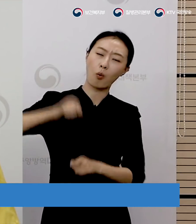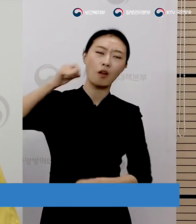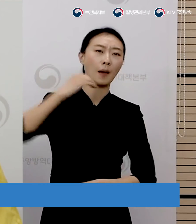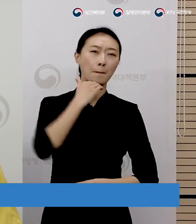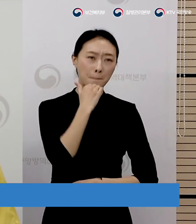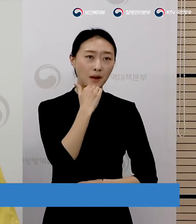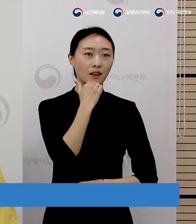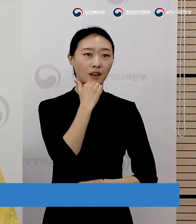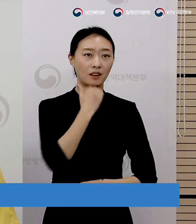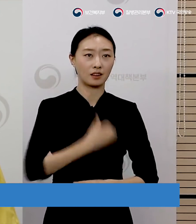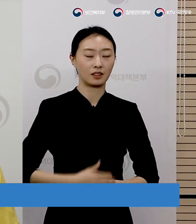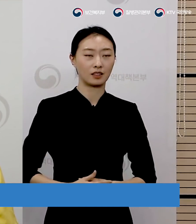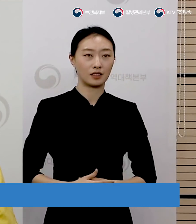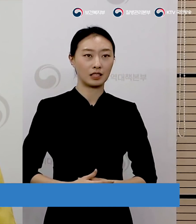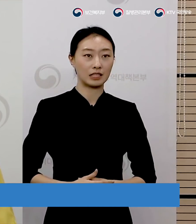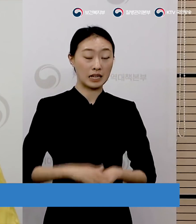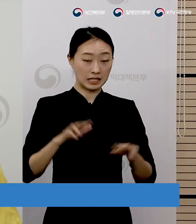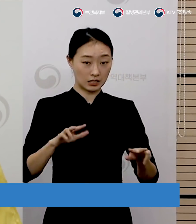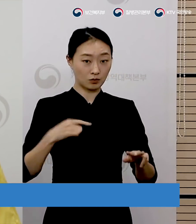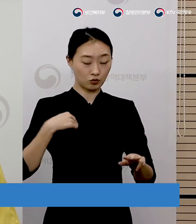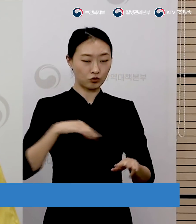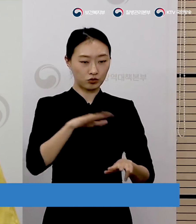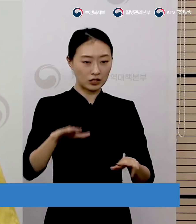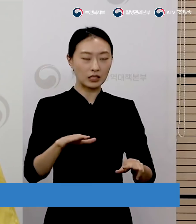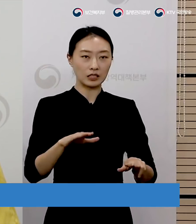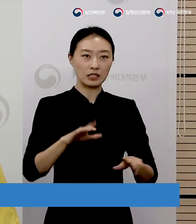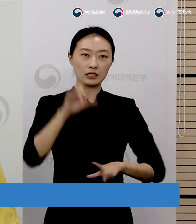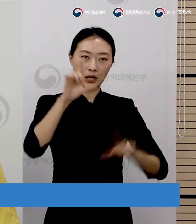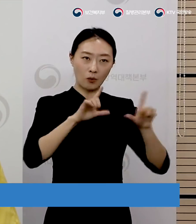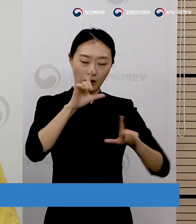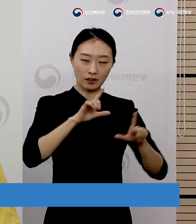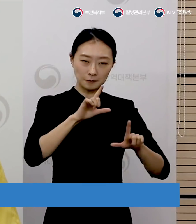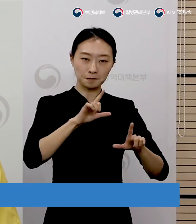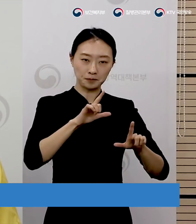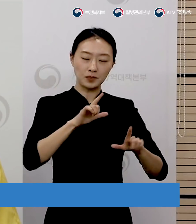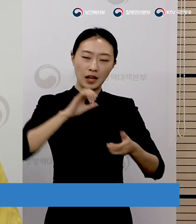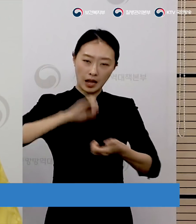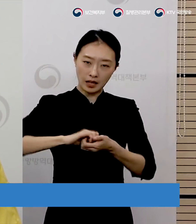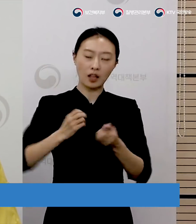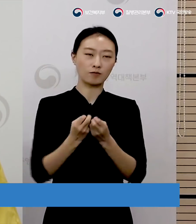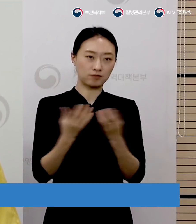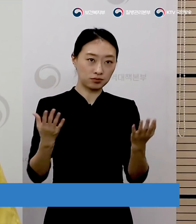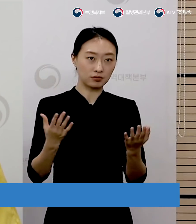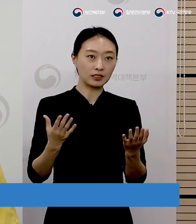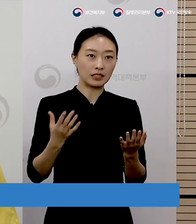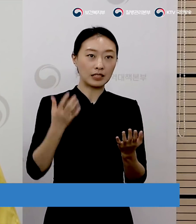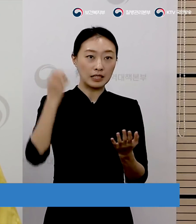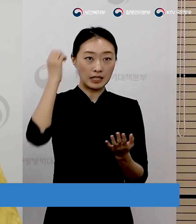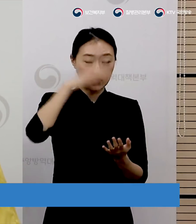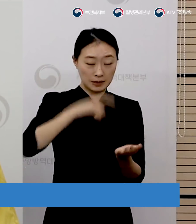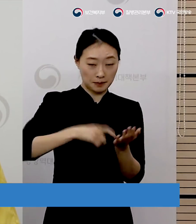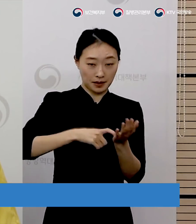기약할 수가 없는 상황이기 때문에 현재 우리가 안고 있는 기술적인 한계를 이제